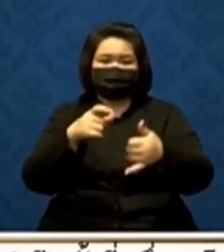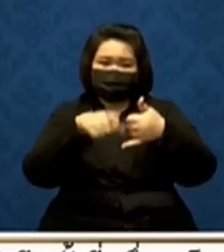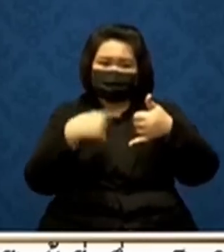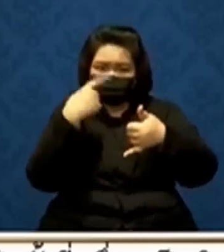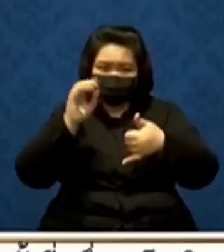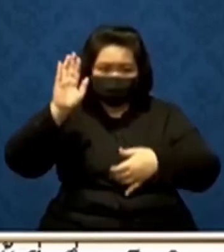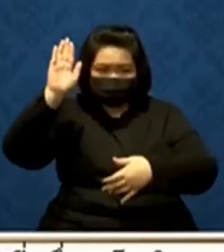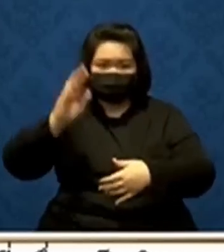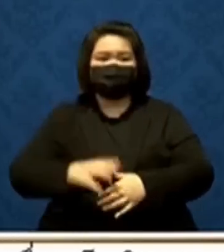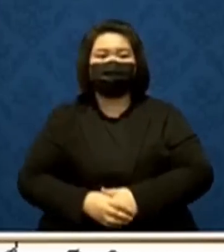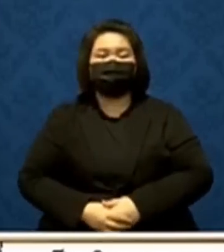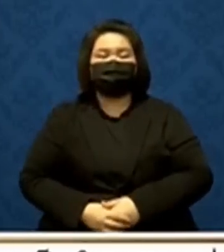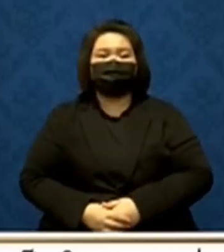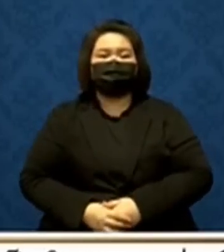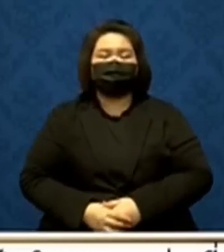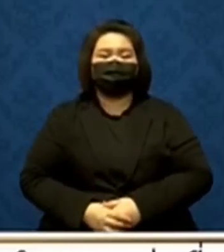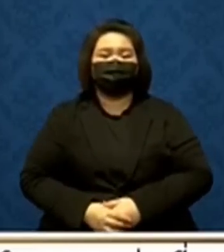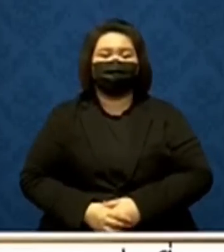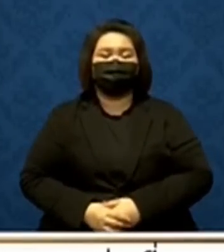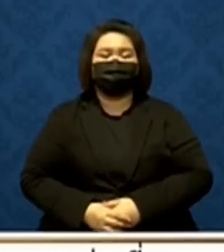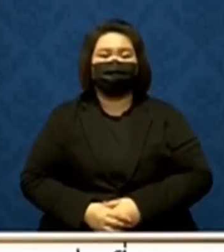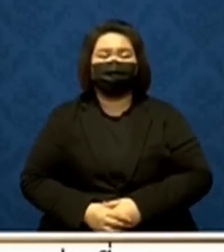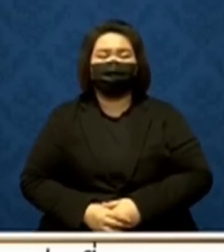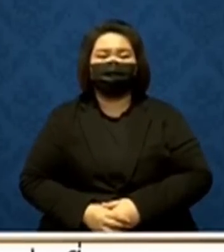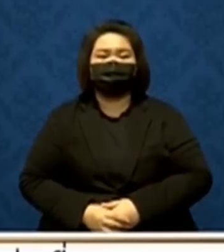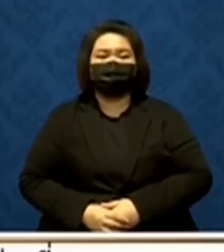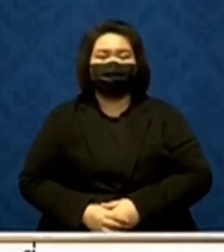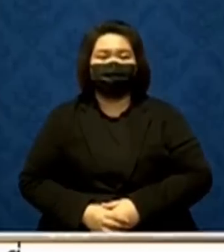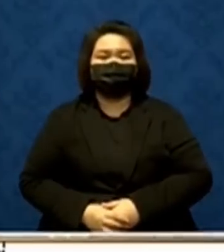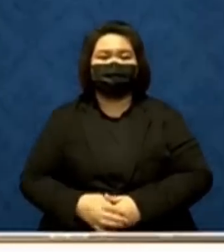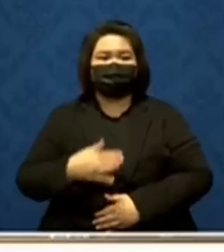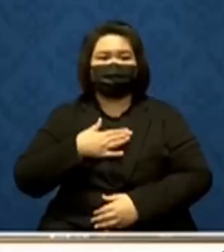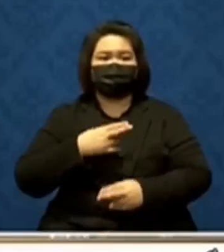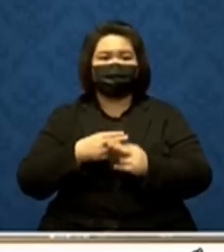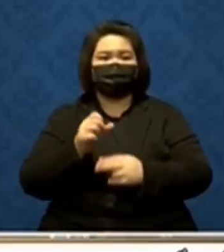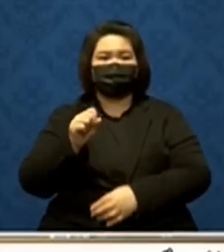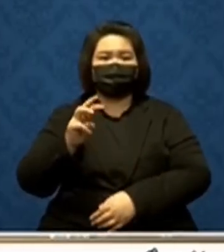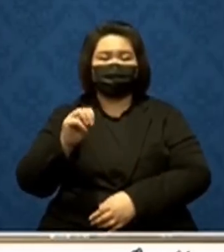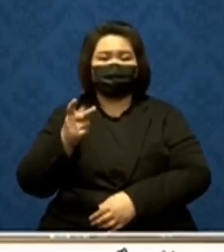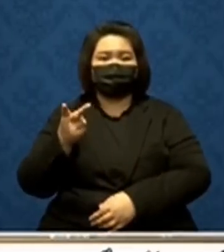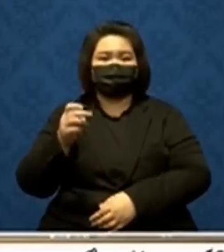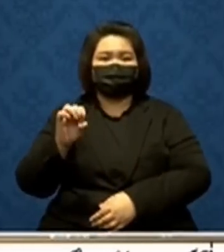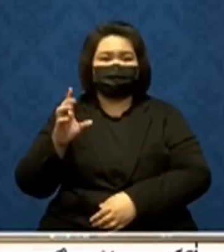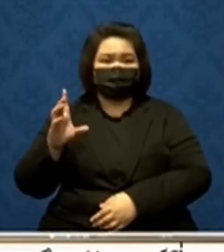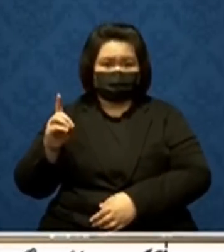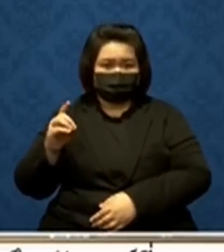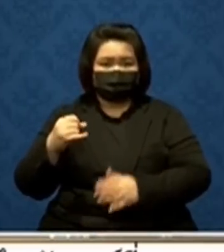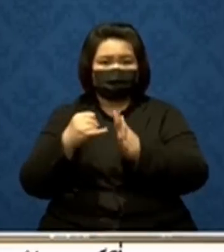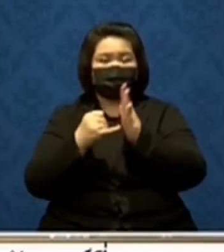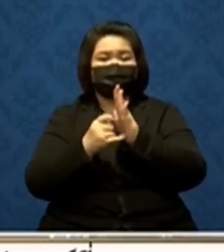อ่ะม.คหน้ากระดานครับหมอสมคิดเชิดของเพื่อไทยอุบลราชธานี